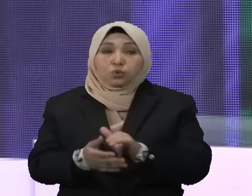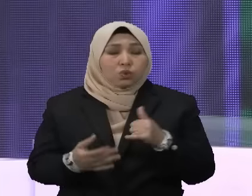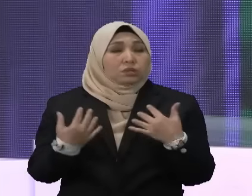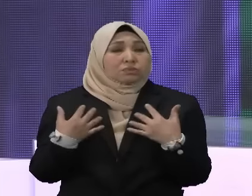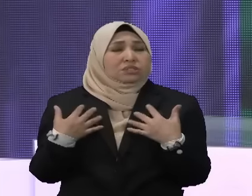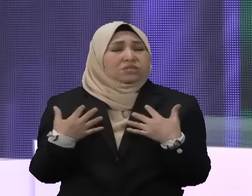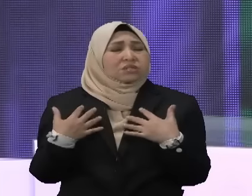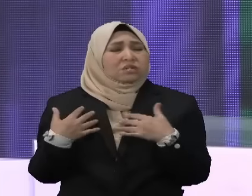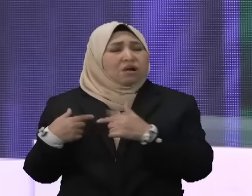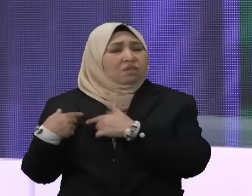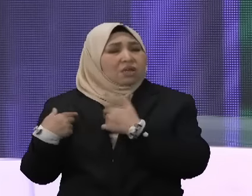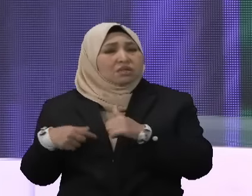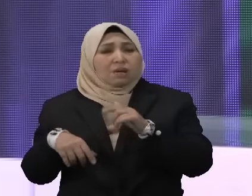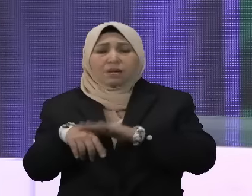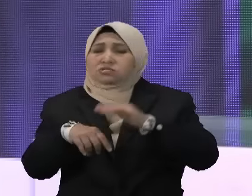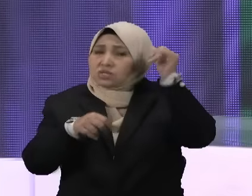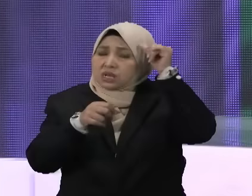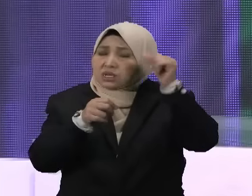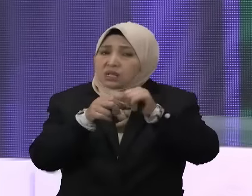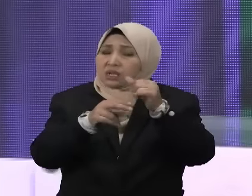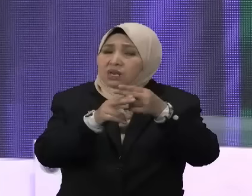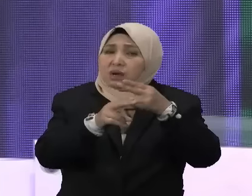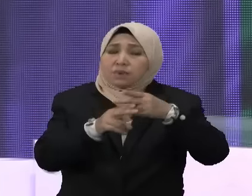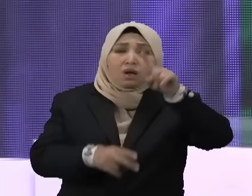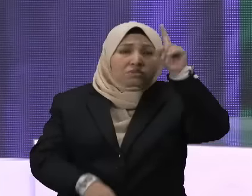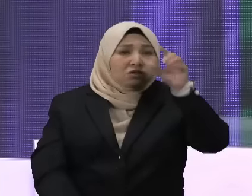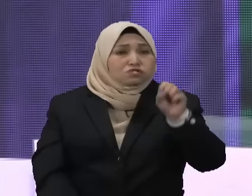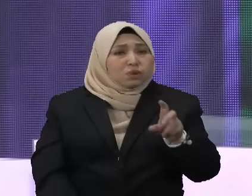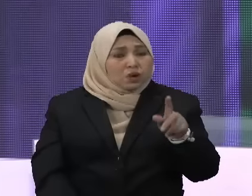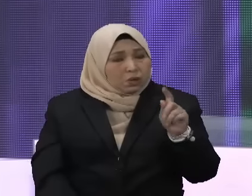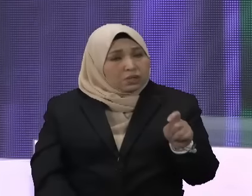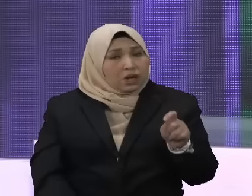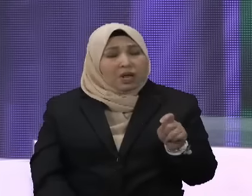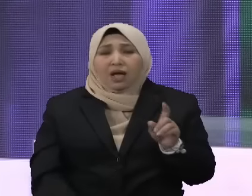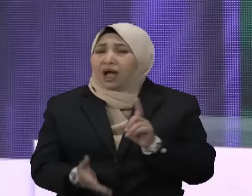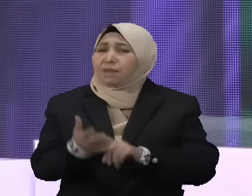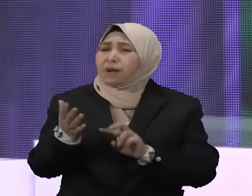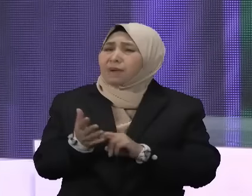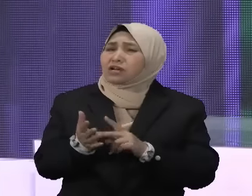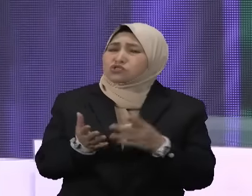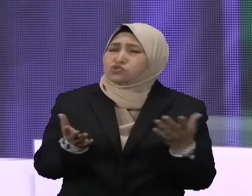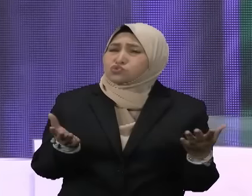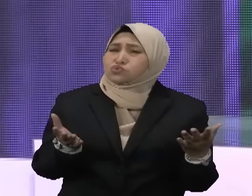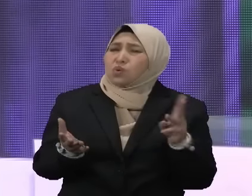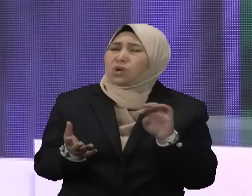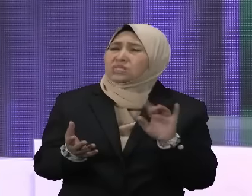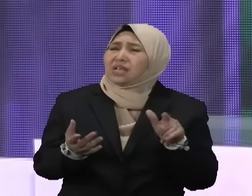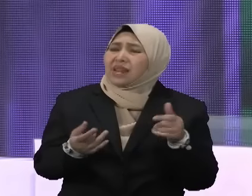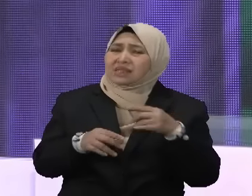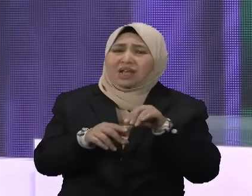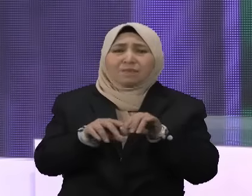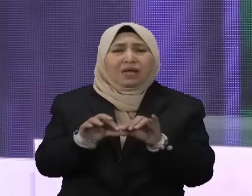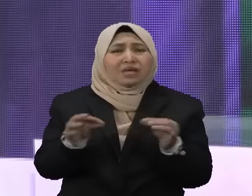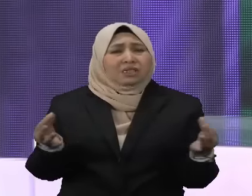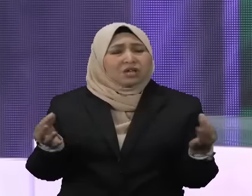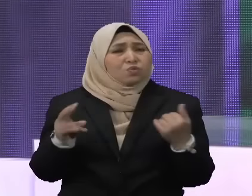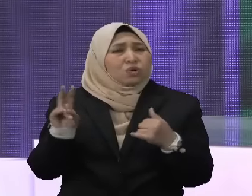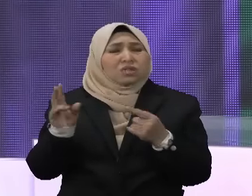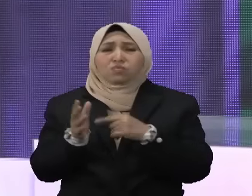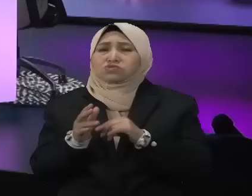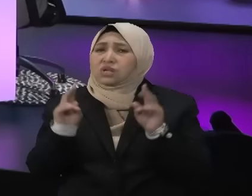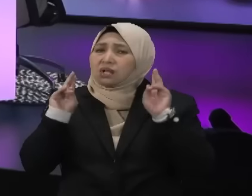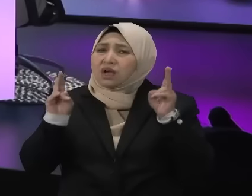gemetar hatinya ketika diingatkan nama Allah Subhanahu wa taala. Apa maksud wajilat sebenarnya dalam ayat yang kedua ni, Ustaz? Silakan.